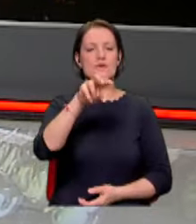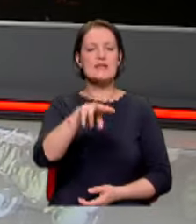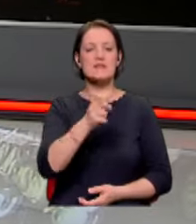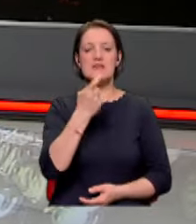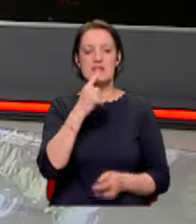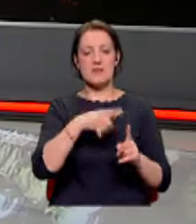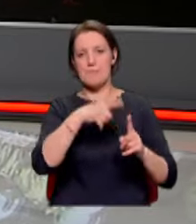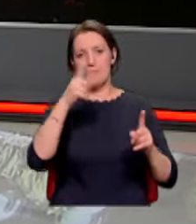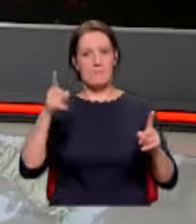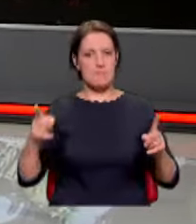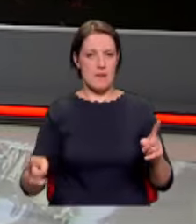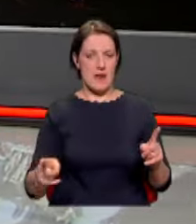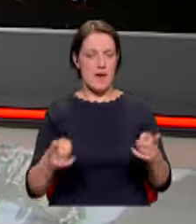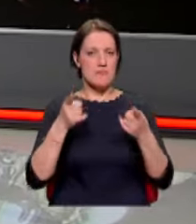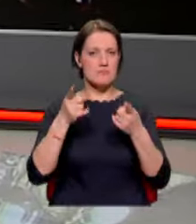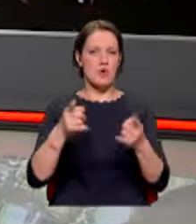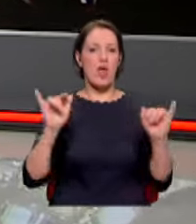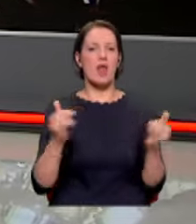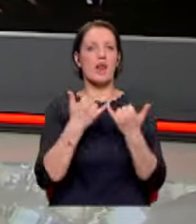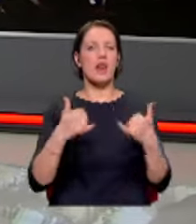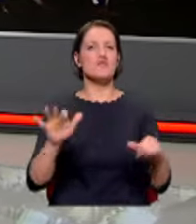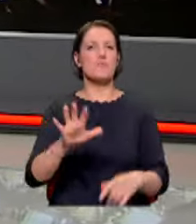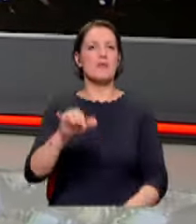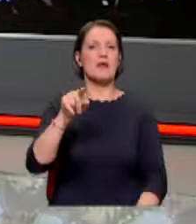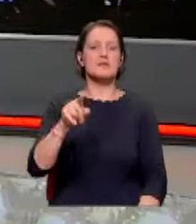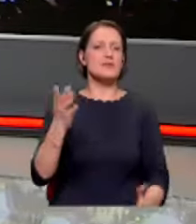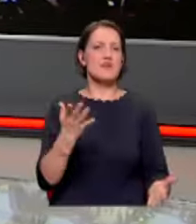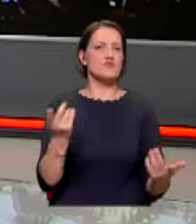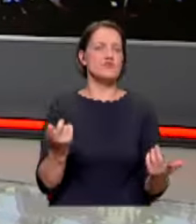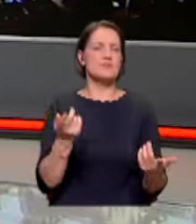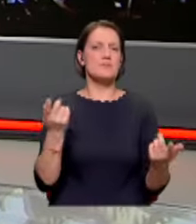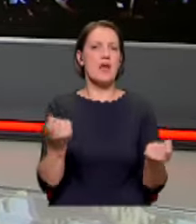1980'lerden beri bu eğlence mekanı, bu gece kulübü nasıl çalışıyor?